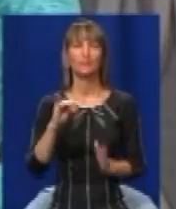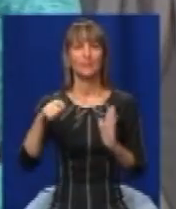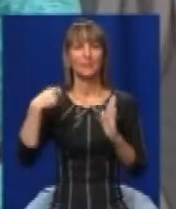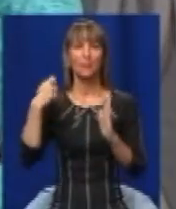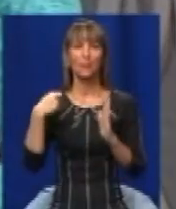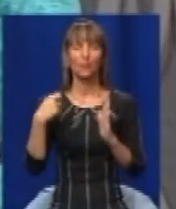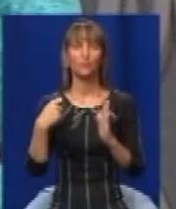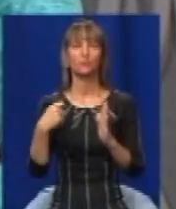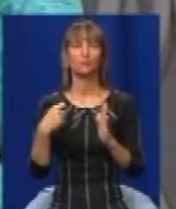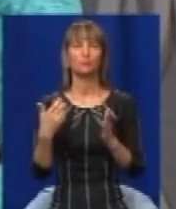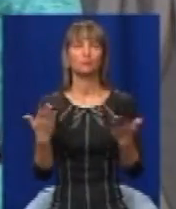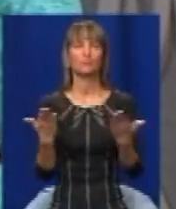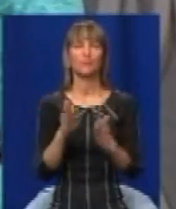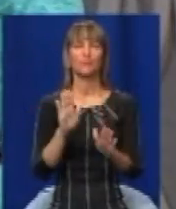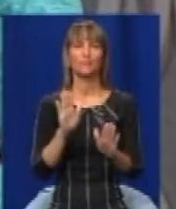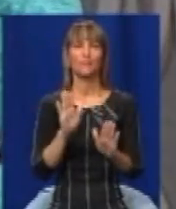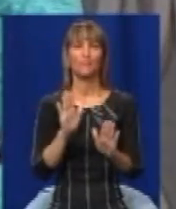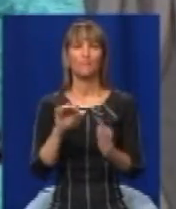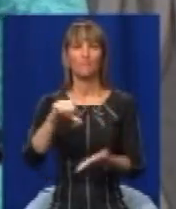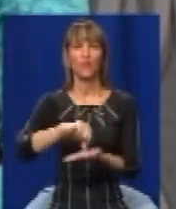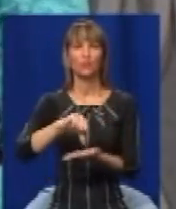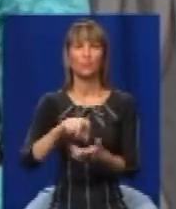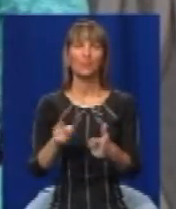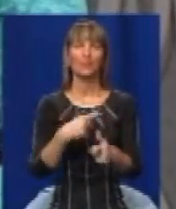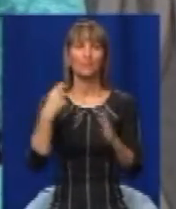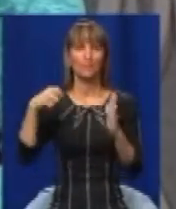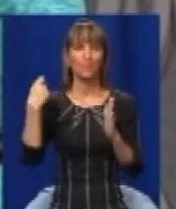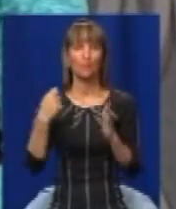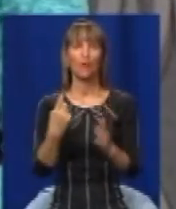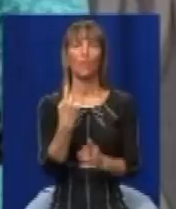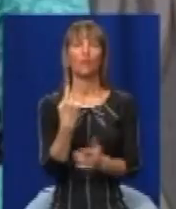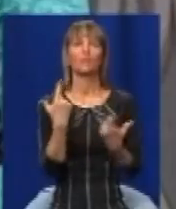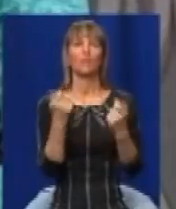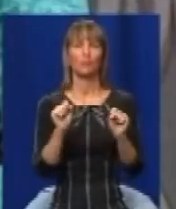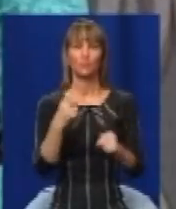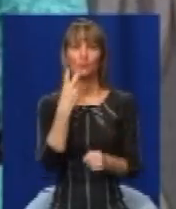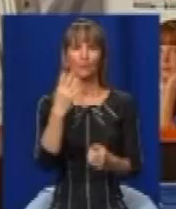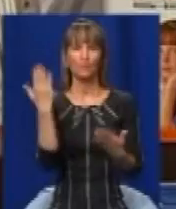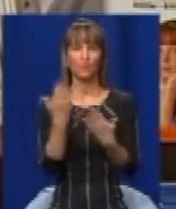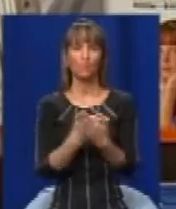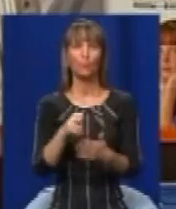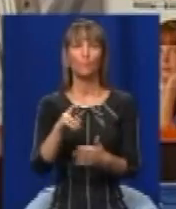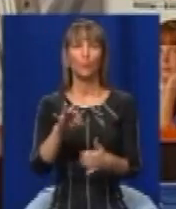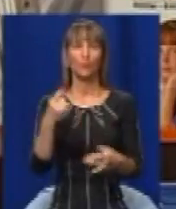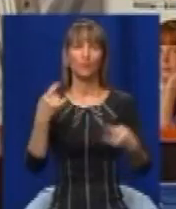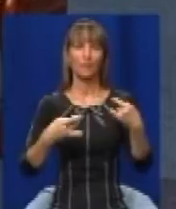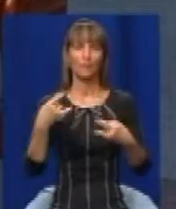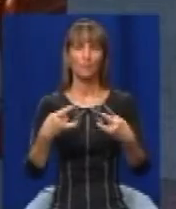ці там, власне, якісь вистави або фільми. Як ти думаєш, а де ми можемо дивитися фільми? По